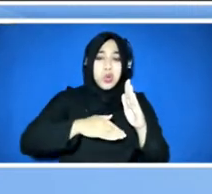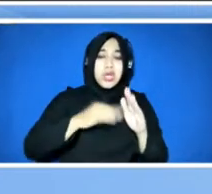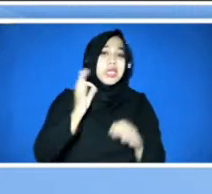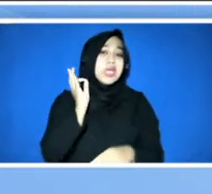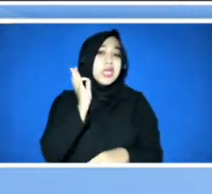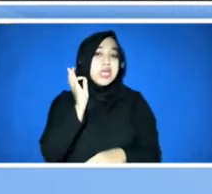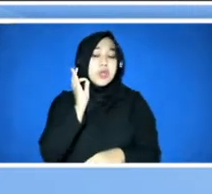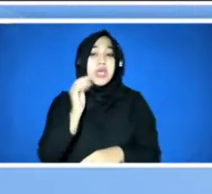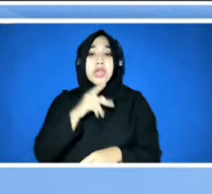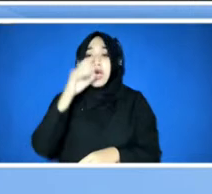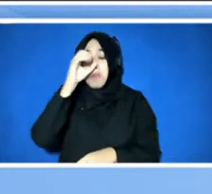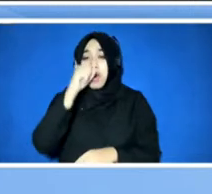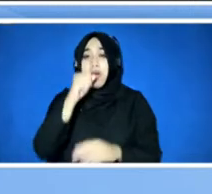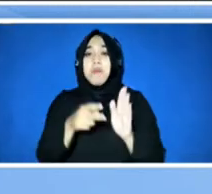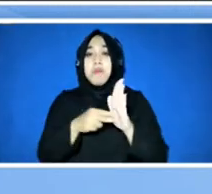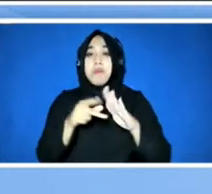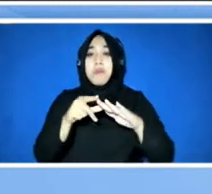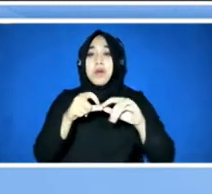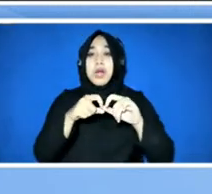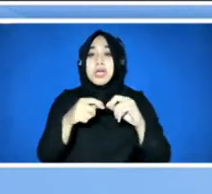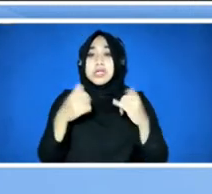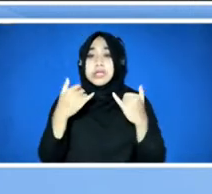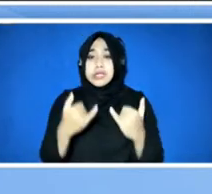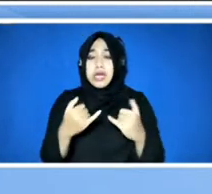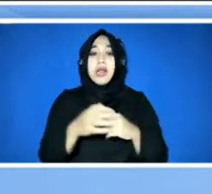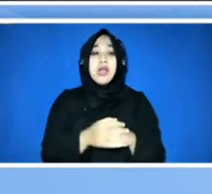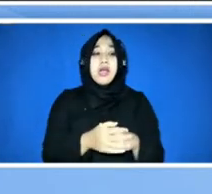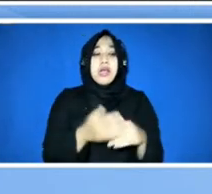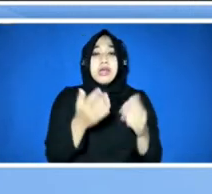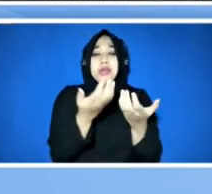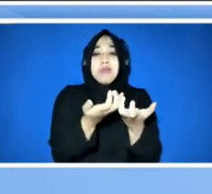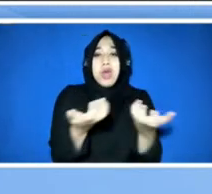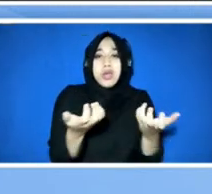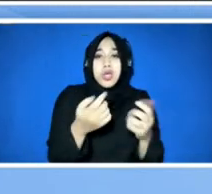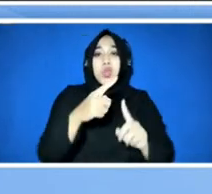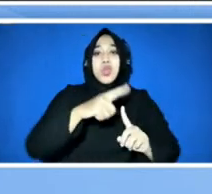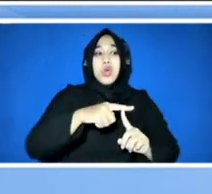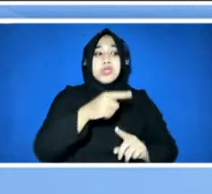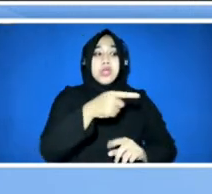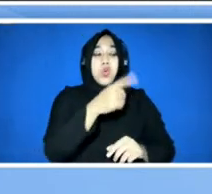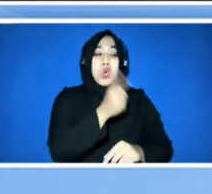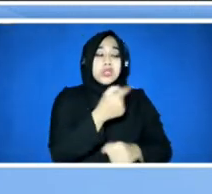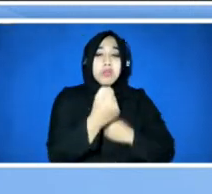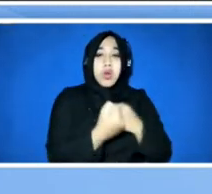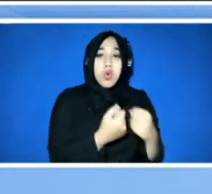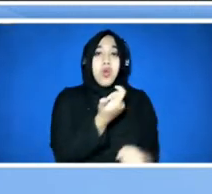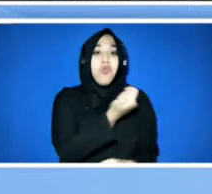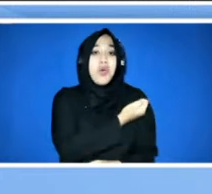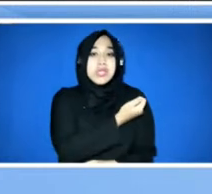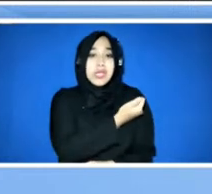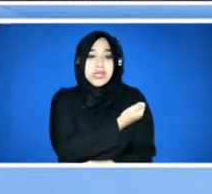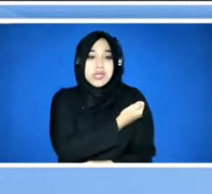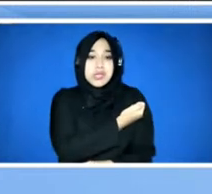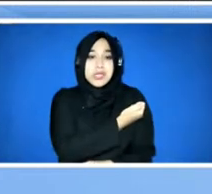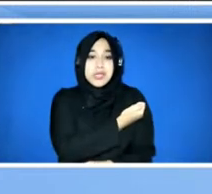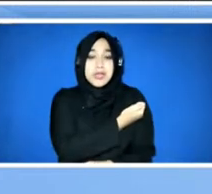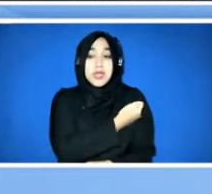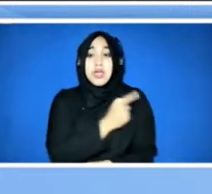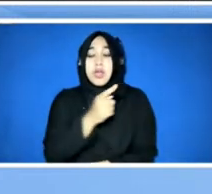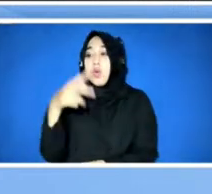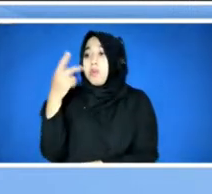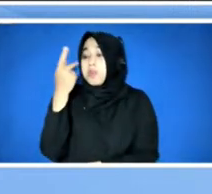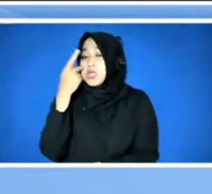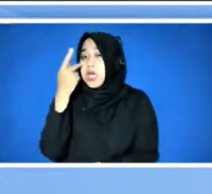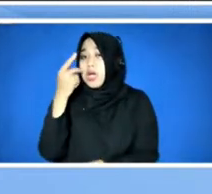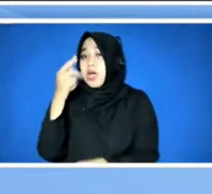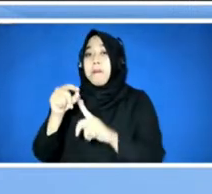risiko. Kita tahu nakes kita sekarang ini terbagi tugasnya. Dia harus melakukan vaksinasi. Dia harus merawat